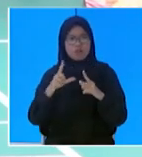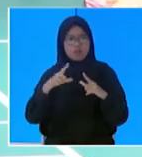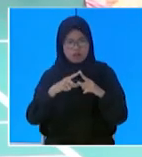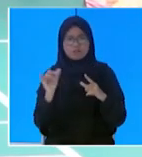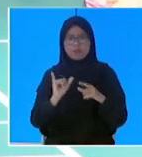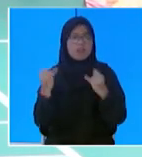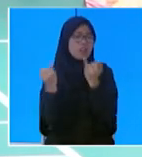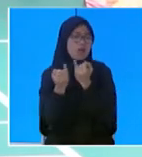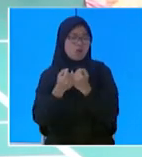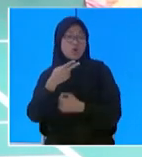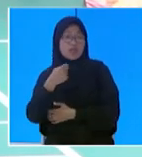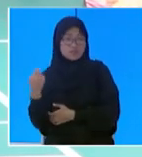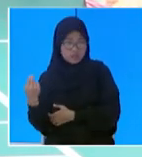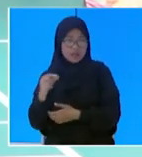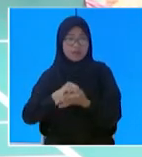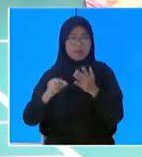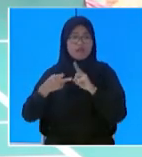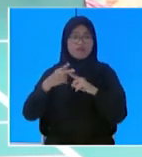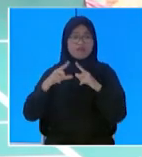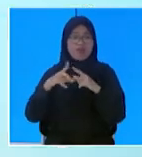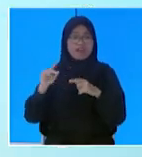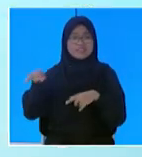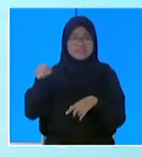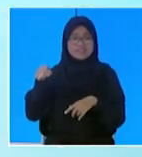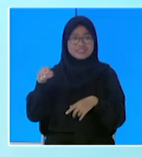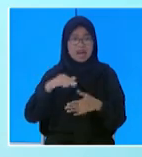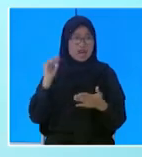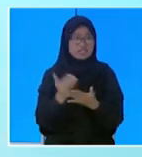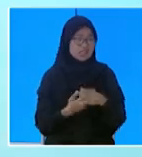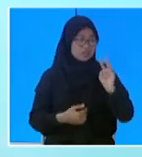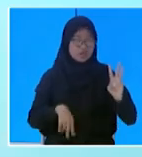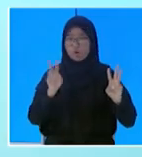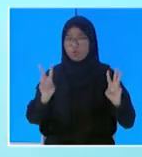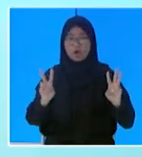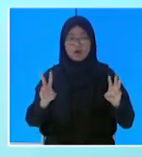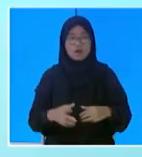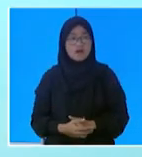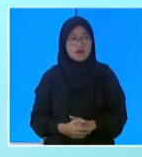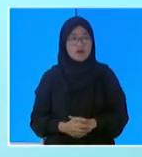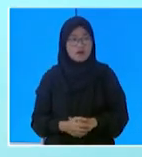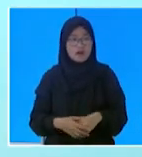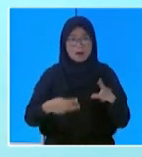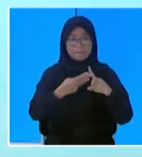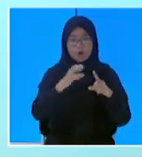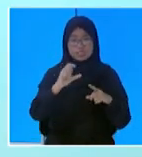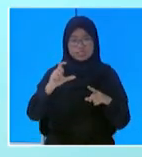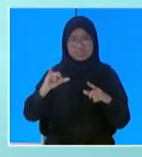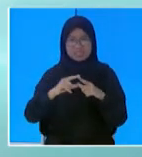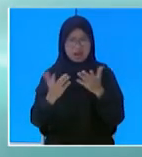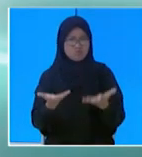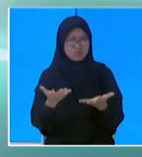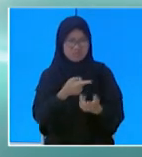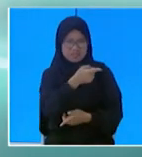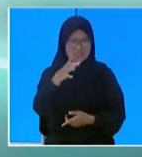Sugiyata, di kelas BC4 individual putra dengan skor 3-2. Seperti diketahui, Boccia mungkin masih asing sebagai salah satu cabang